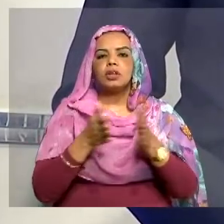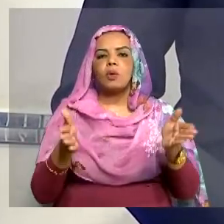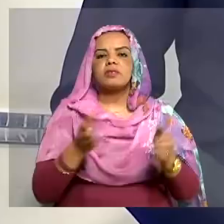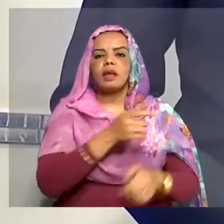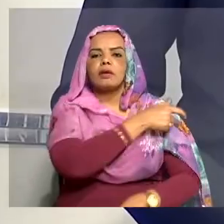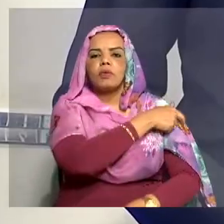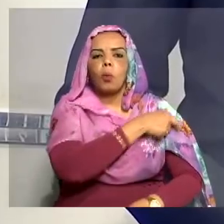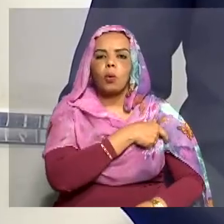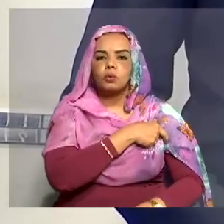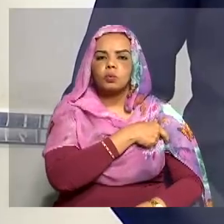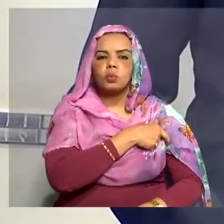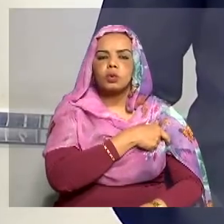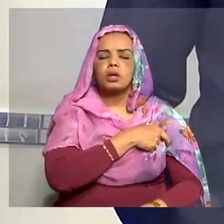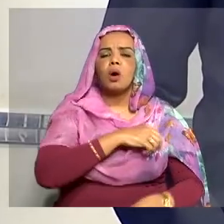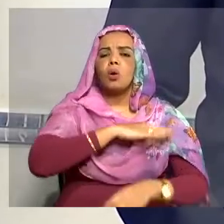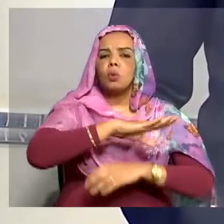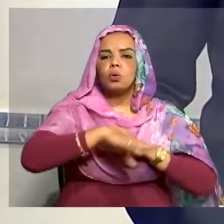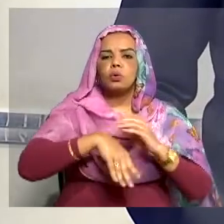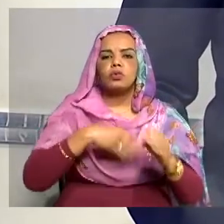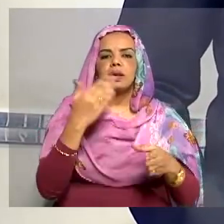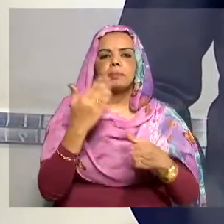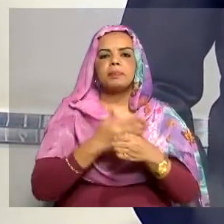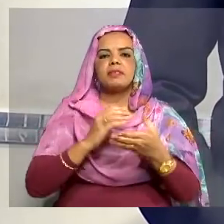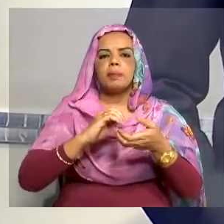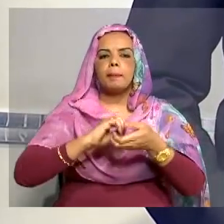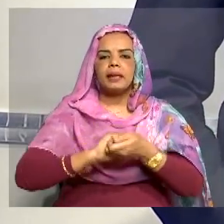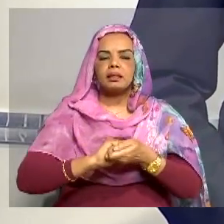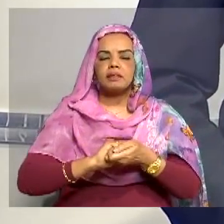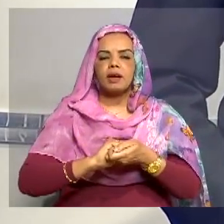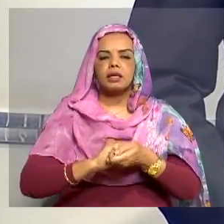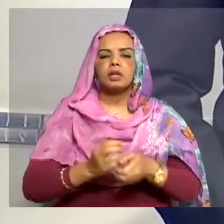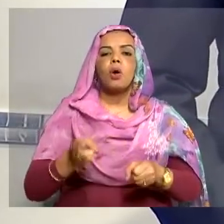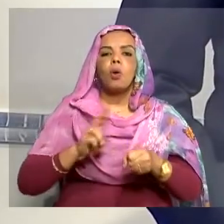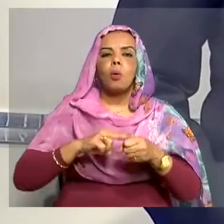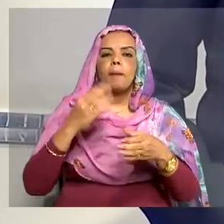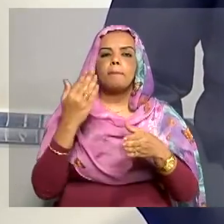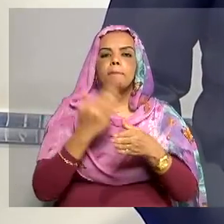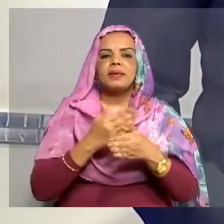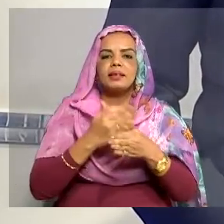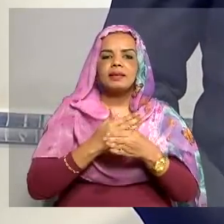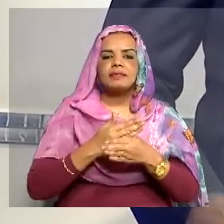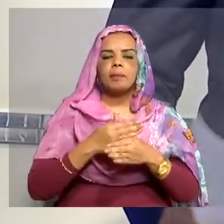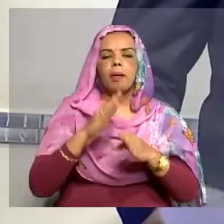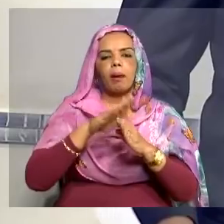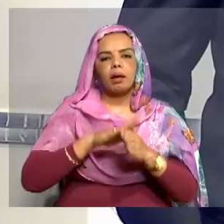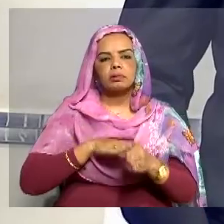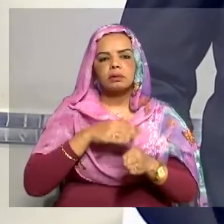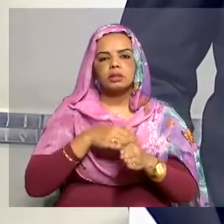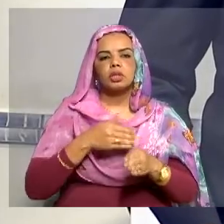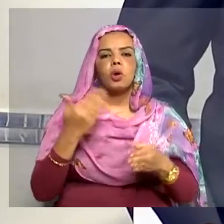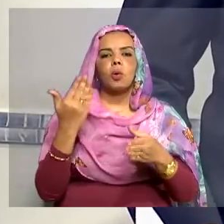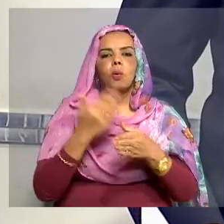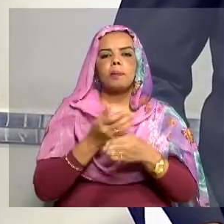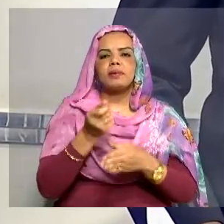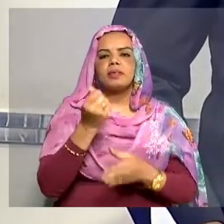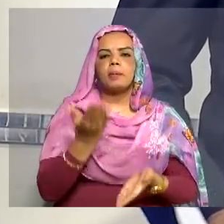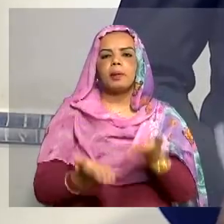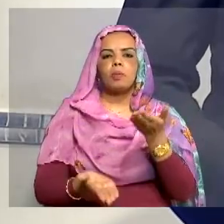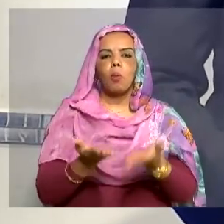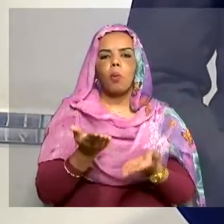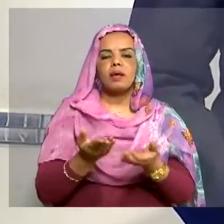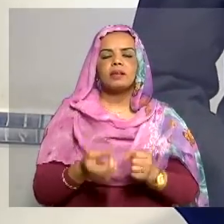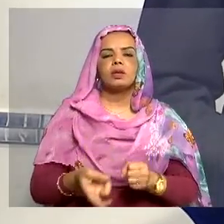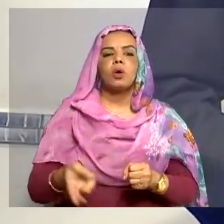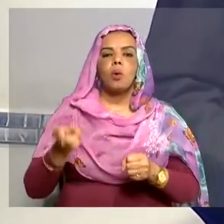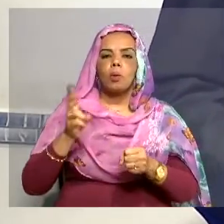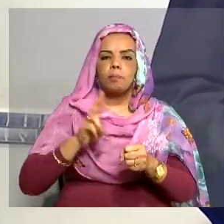عضويتها. كل ذلك بسبب الاتفاقيات، وبسبب الطرديات، وبسبب الموازنات. ومن